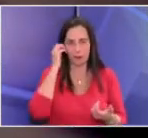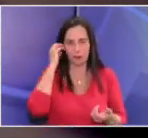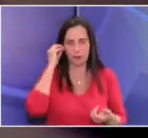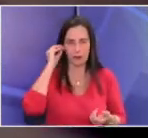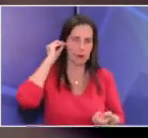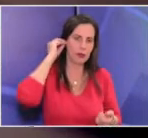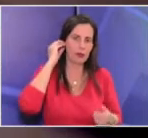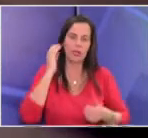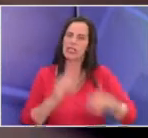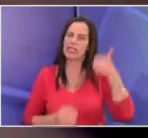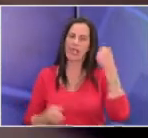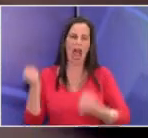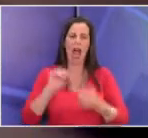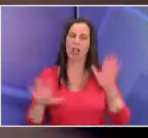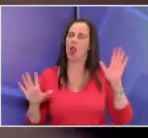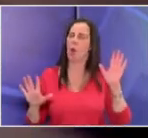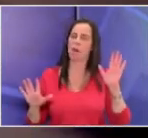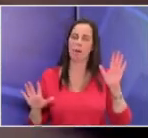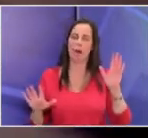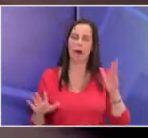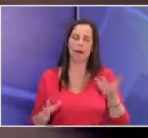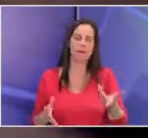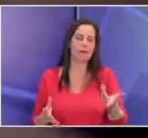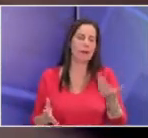מיכל. כן. נשים.